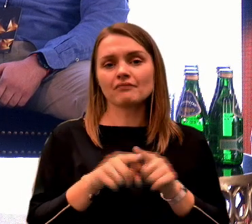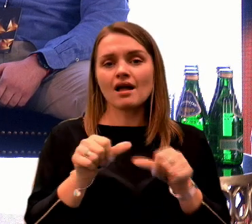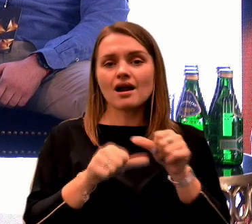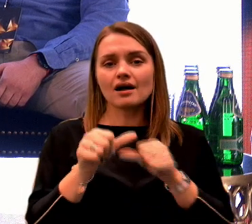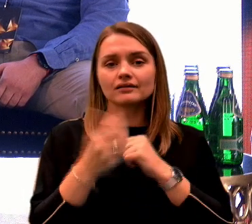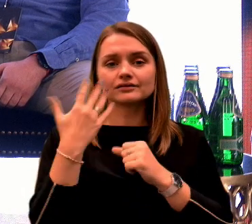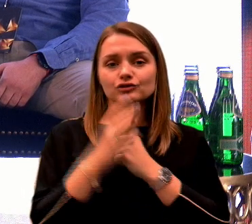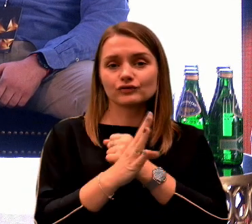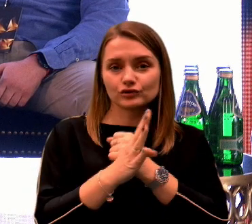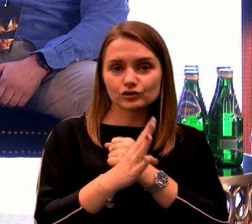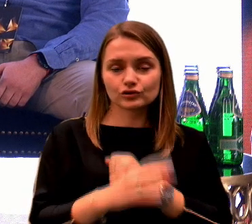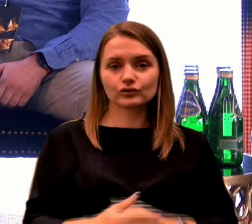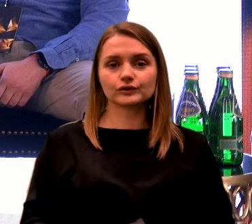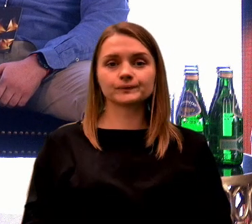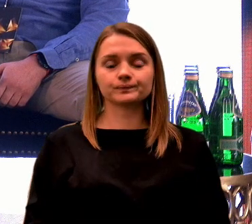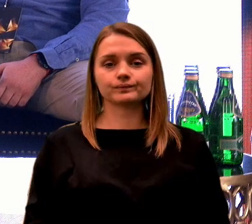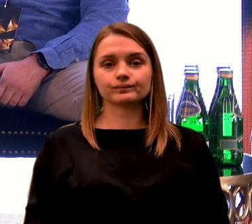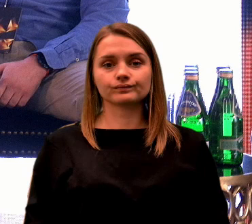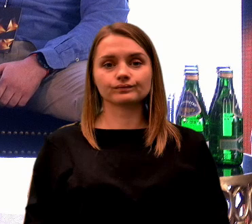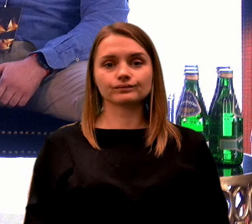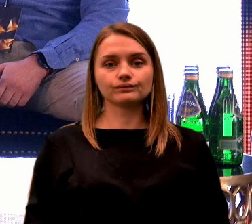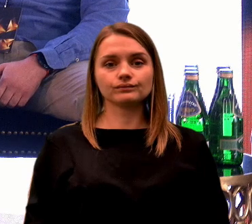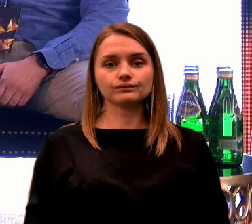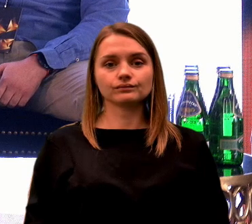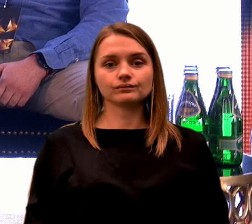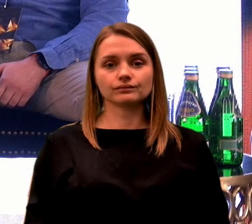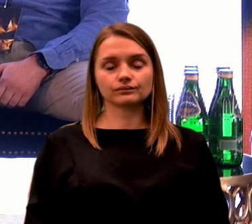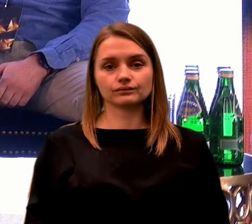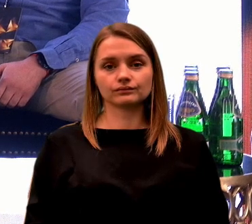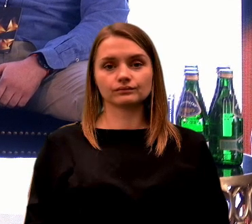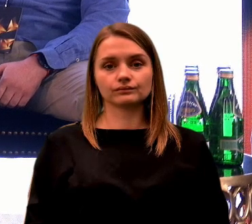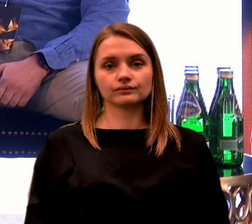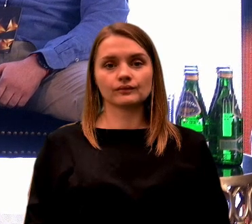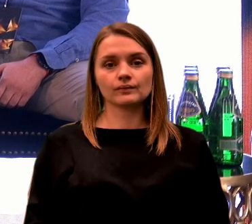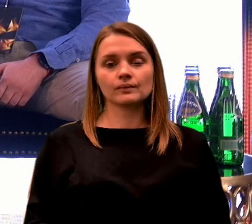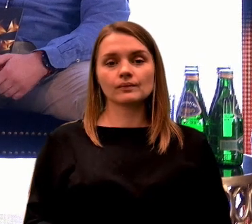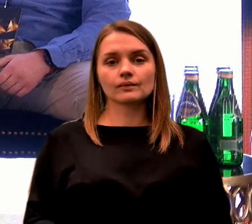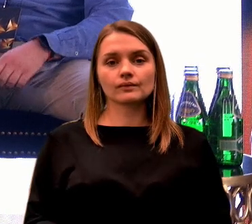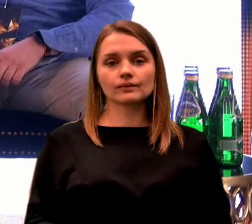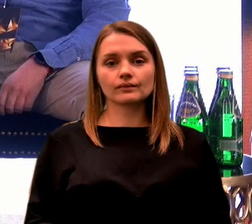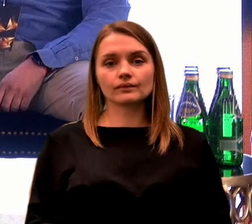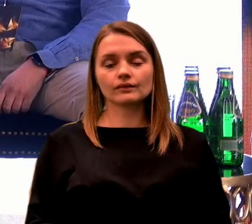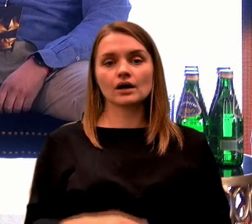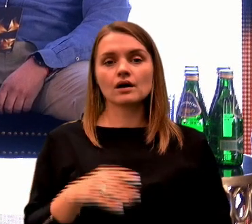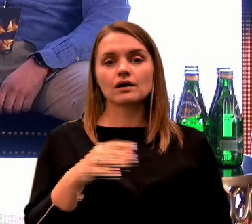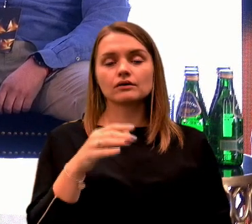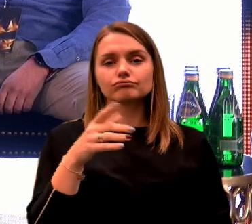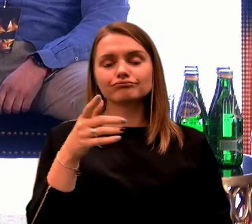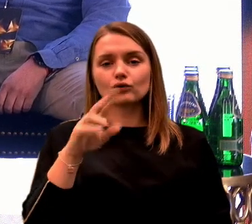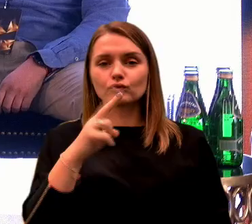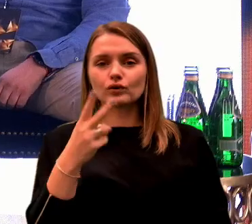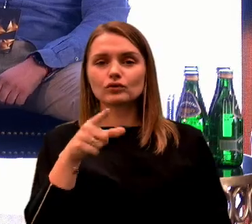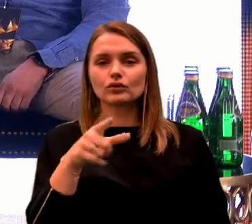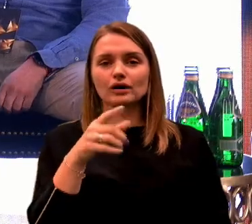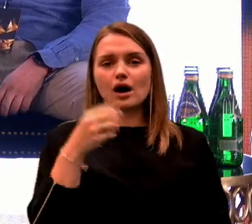jednego pana i jego poddanych, mówiąc w skrócie, on zarządza metodami dziel i rządź. Są to takie kultury macho, kultury, w których